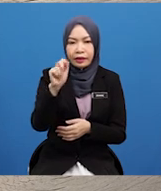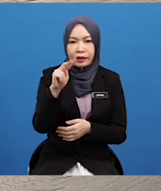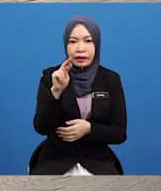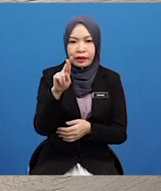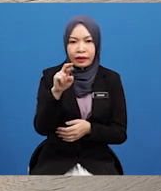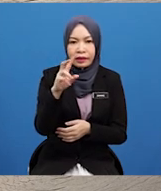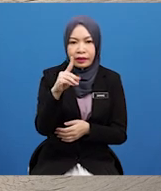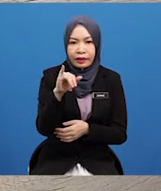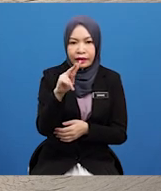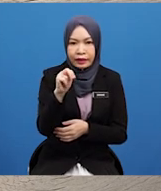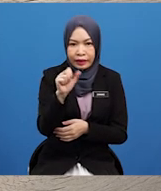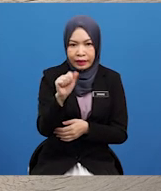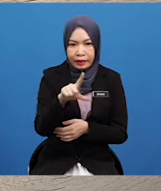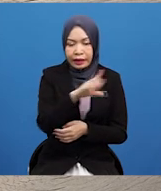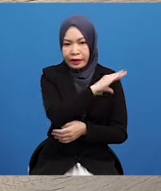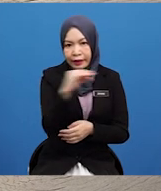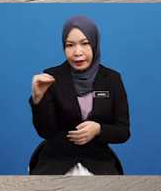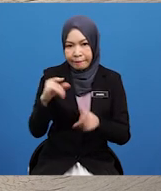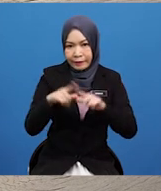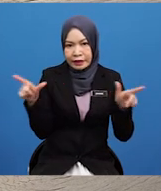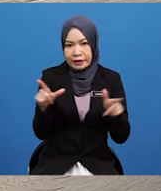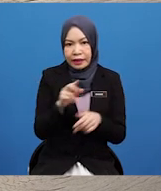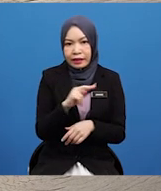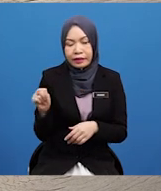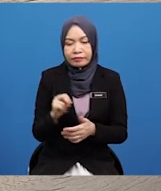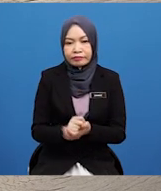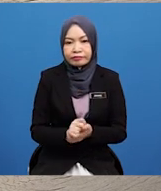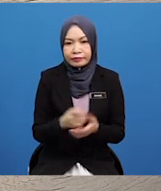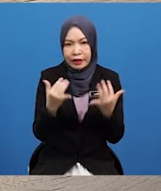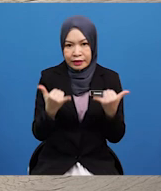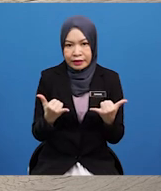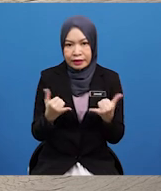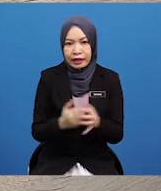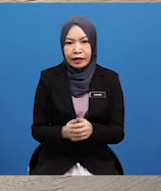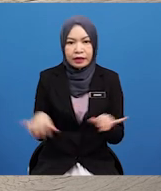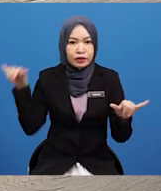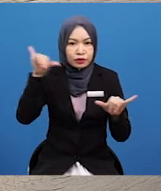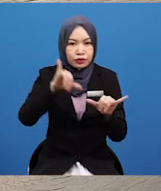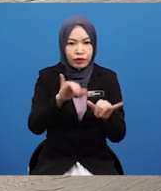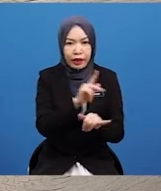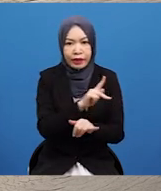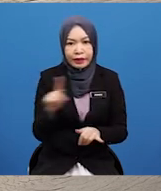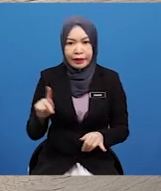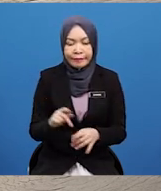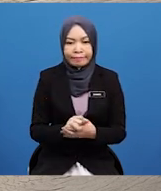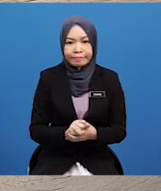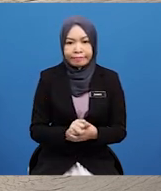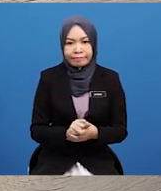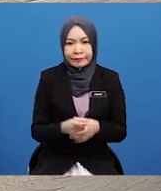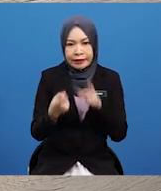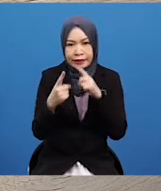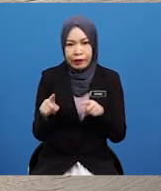Sekarang, padankan contoh katanya. Kemudian, pelajar boleh tandakan pilihan jawapan sama ada